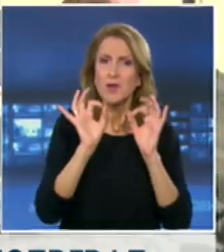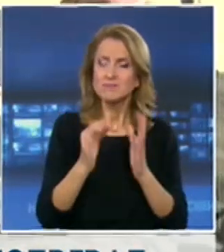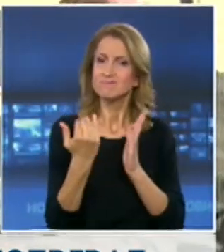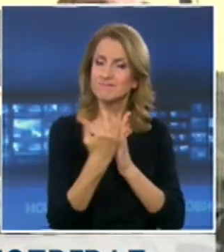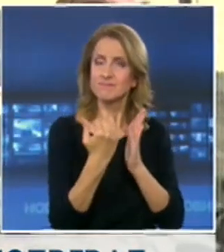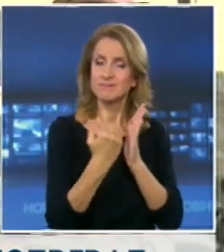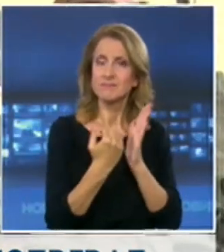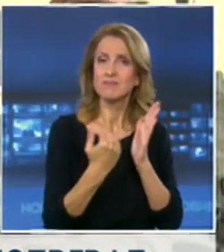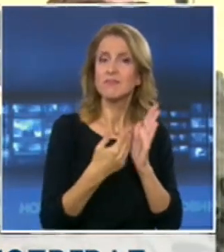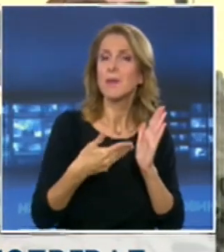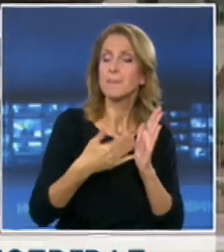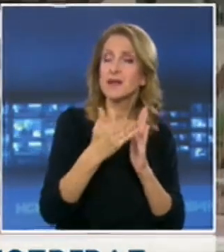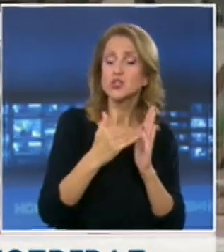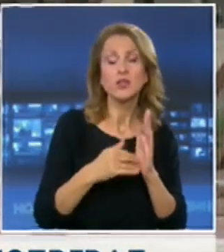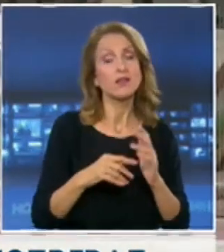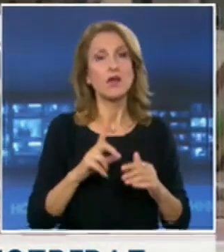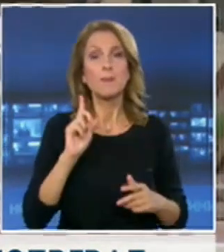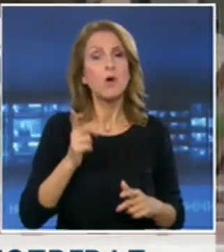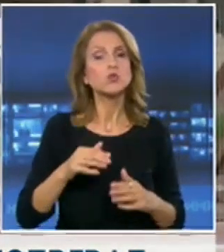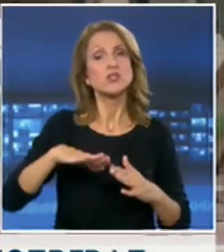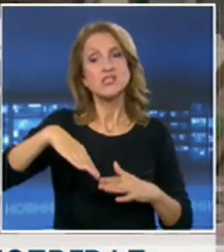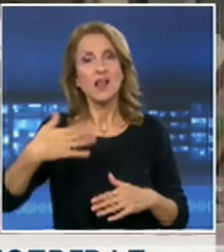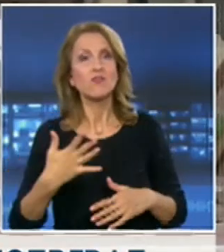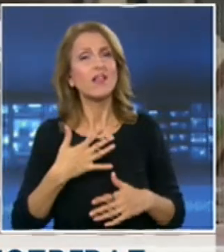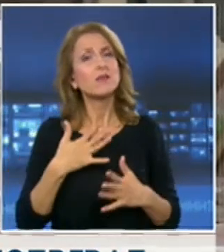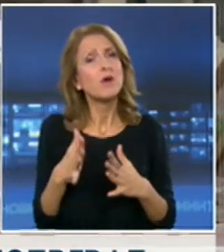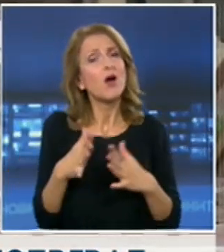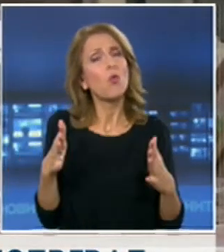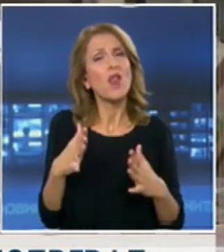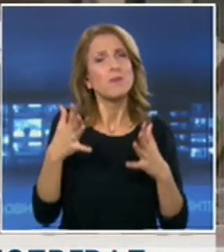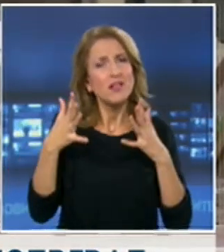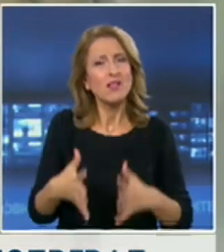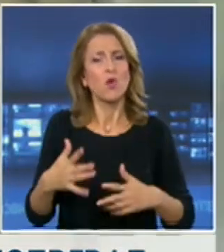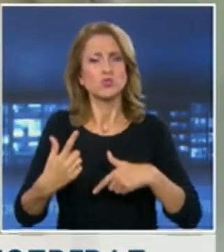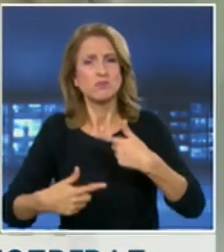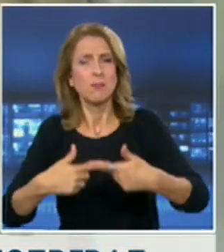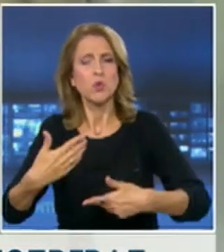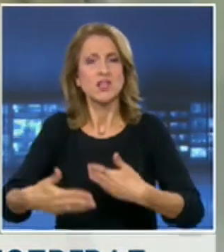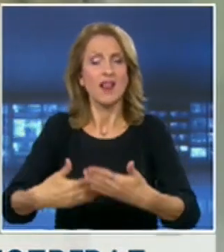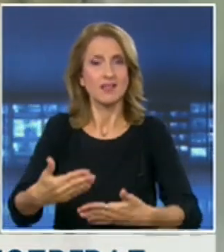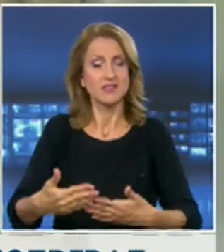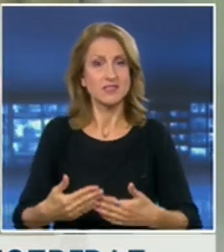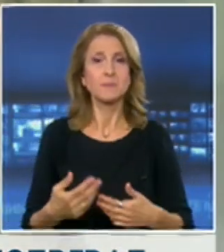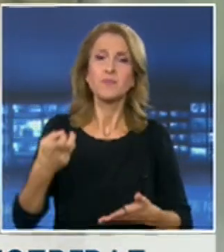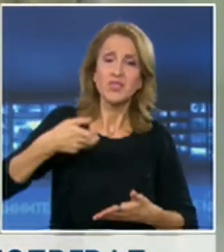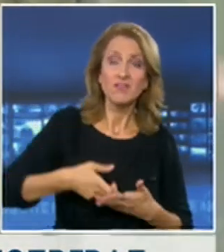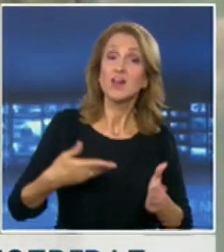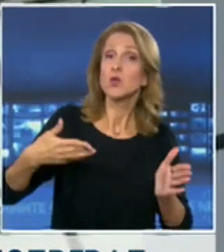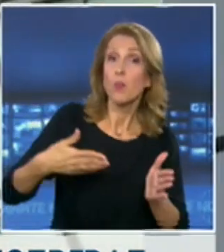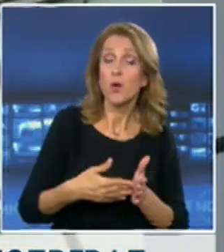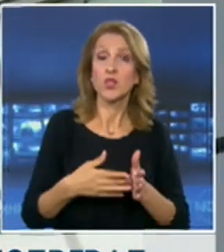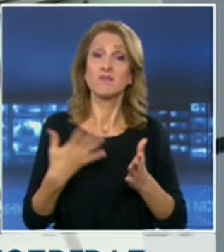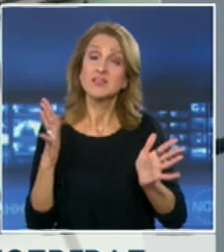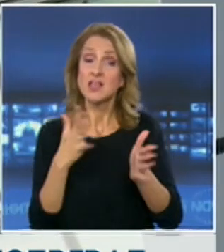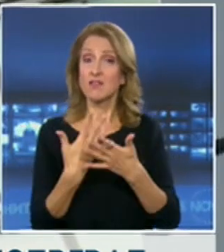и не е обосновано, би довело до непоправими последици за община Благоевград. Твърдо против затварянето на Благоевград масово се